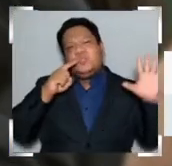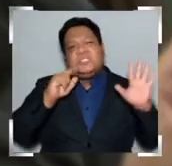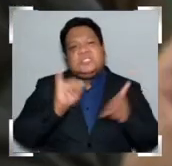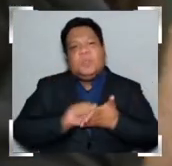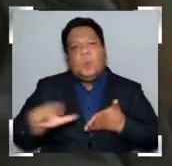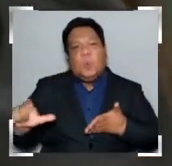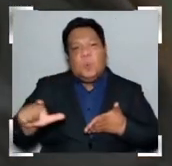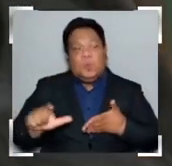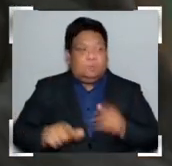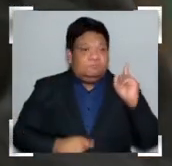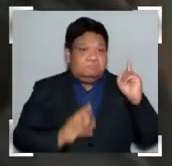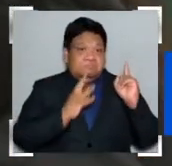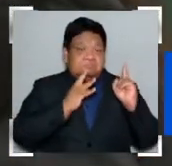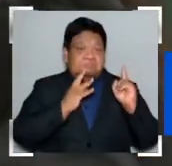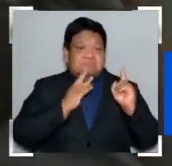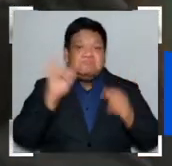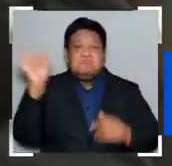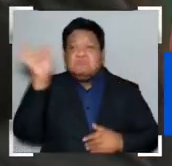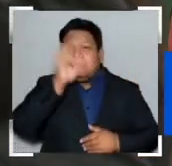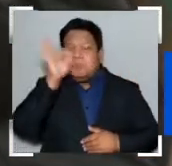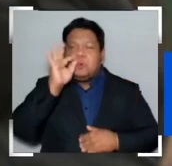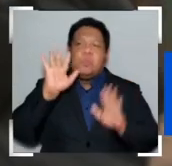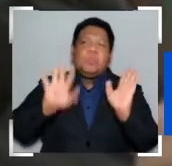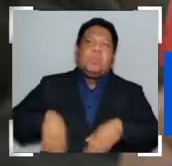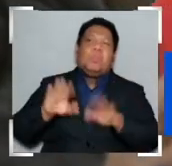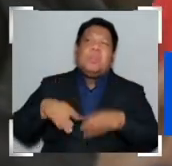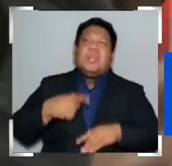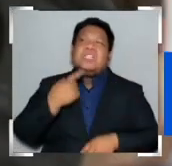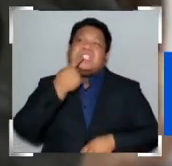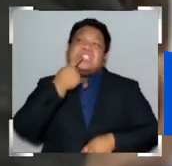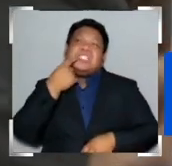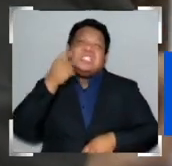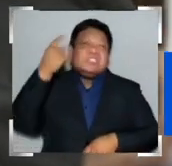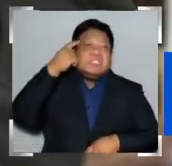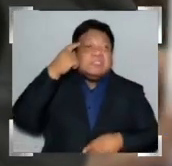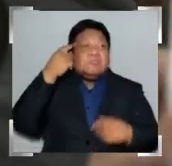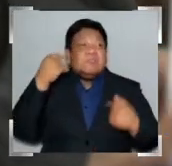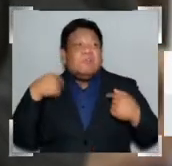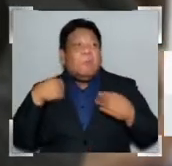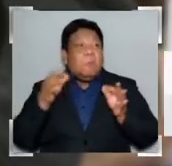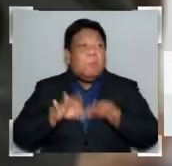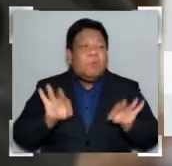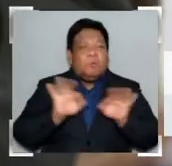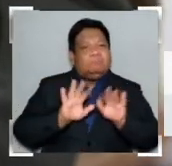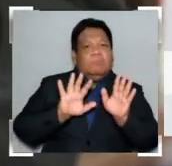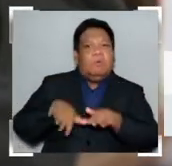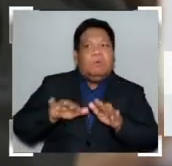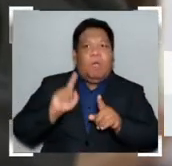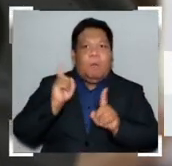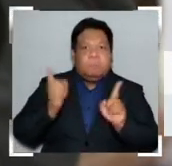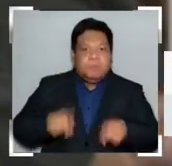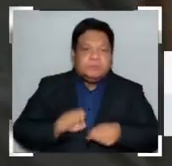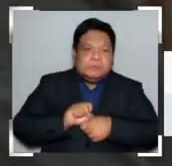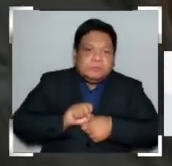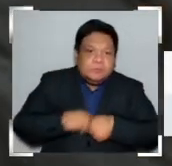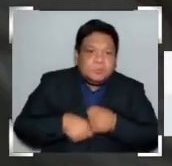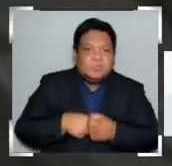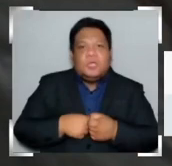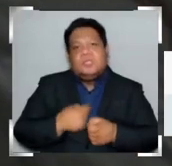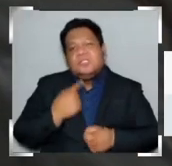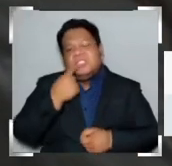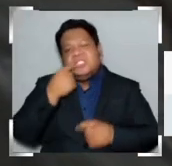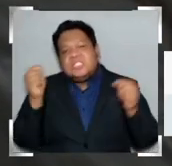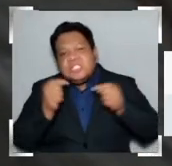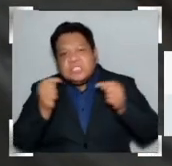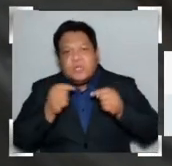downplay the importance of dental health and suffers the painful consequences of toothache or loss of tooth because visiting a public